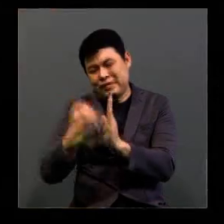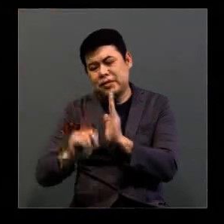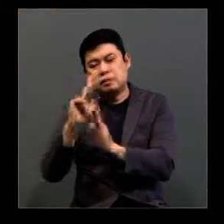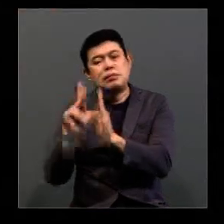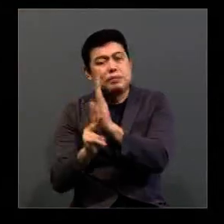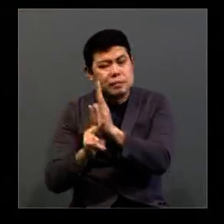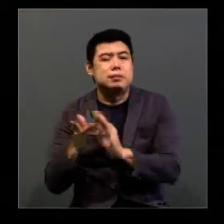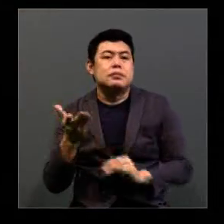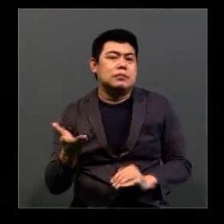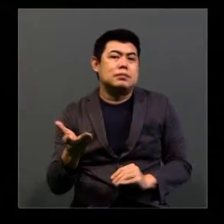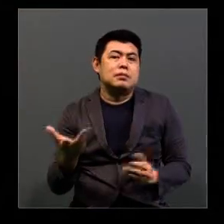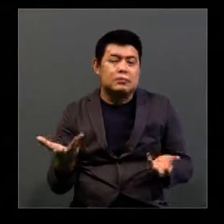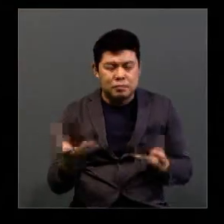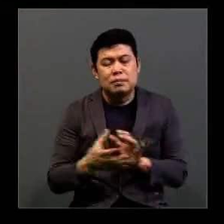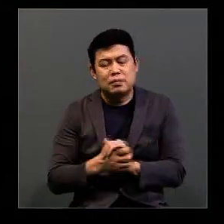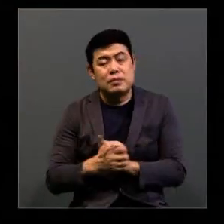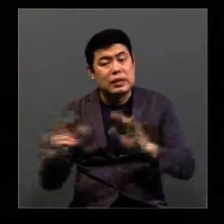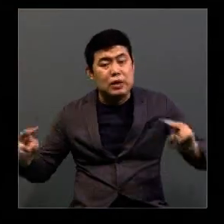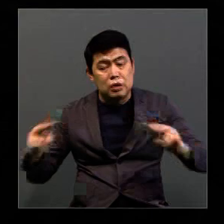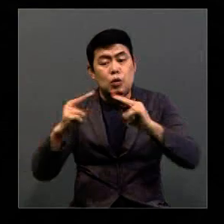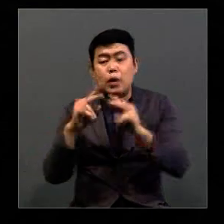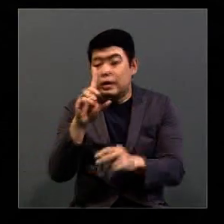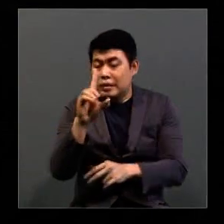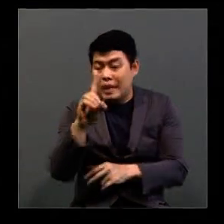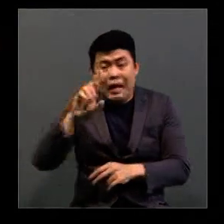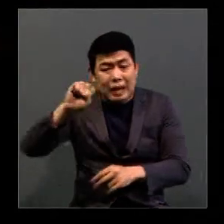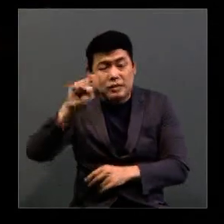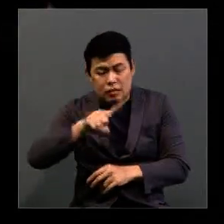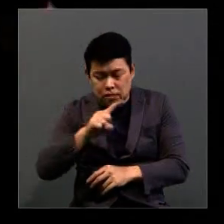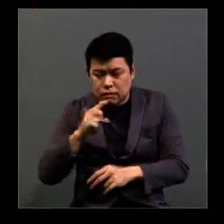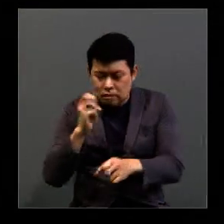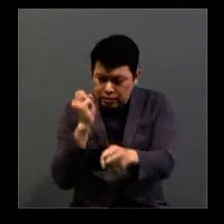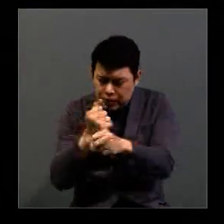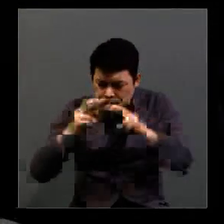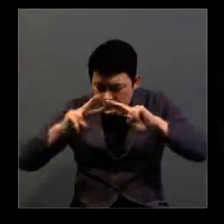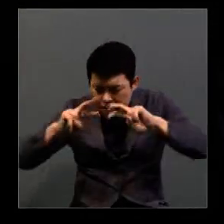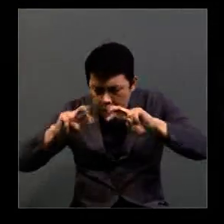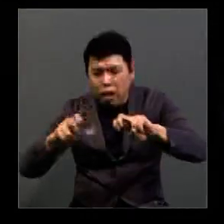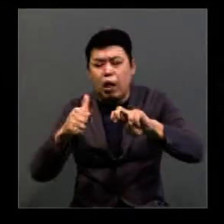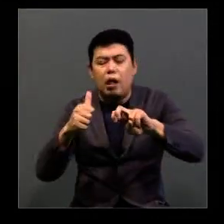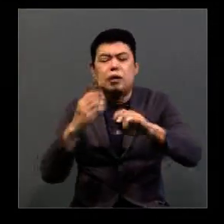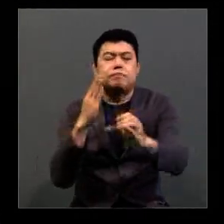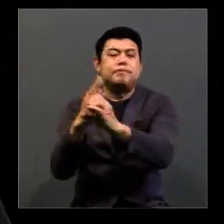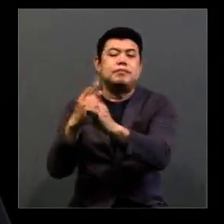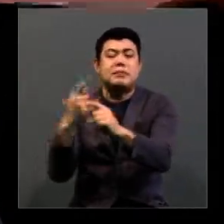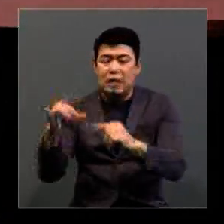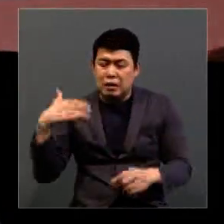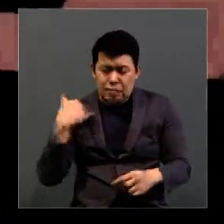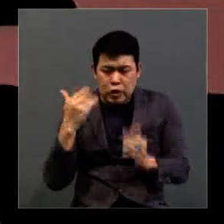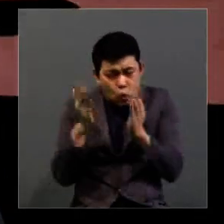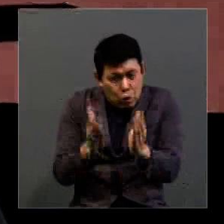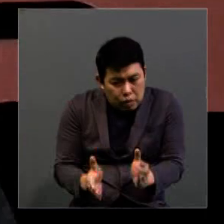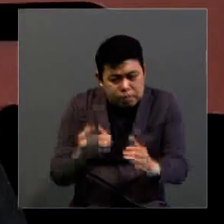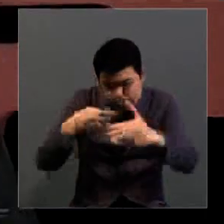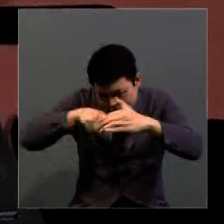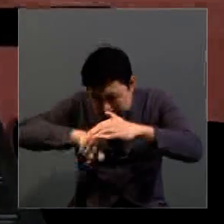กฎหมายอยู่เพราะเวลากระทรวง DSทำได้ไปตรวจพบเนี่ยเขาก็ทำได้แค่ปิดกั้นแต่ท้ายที่สุดแล้วก็ยังมีคน